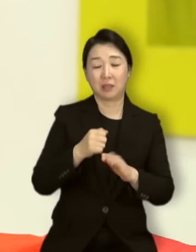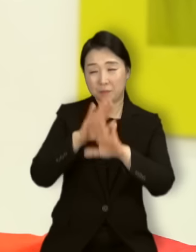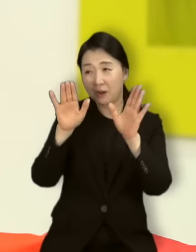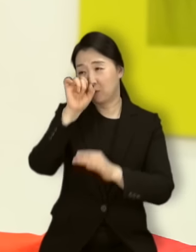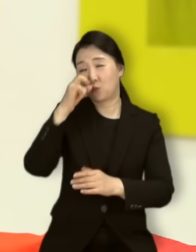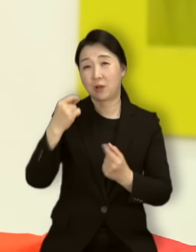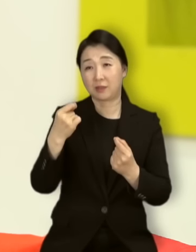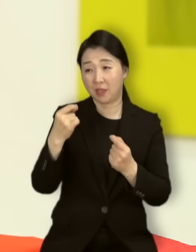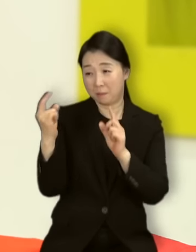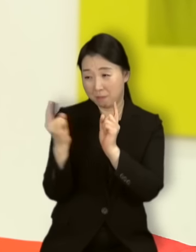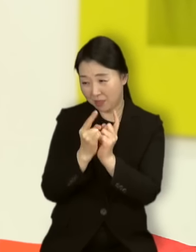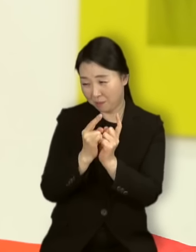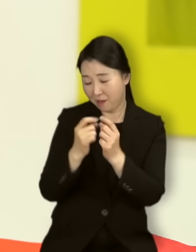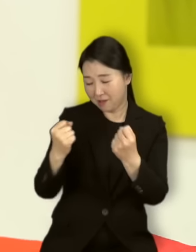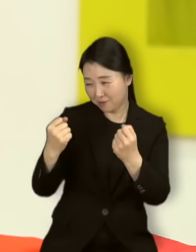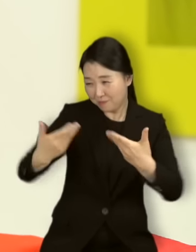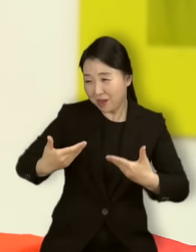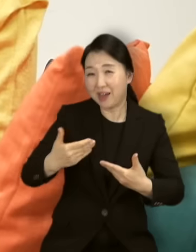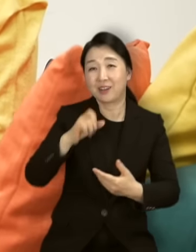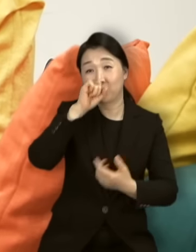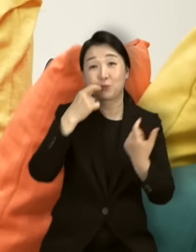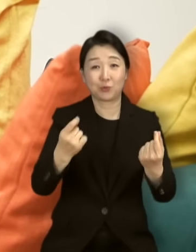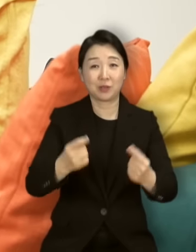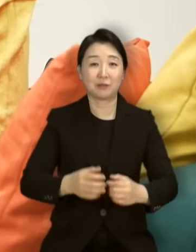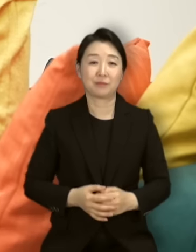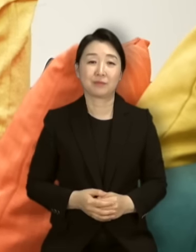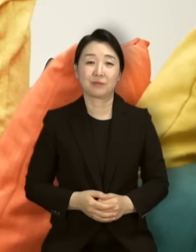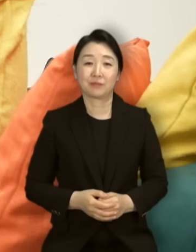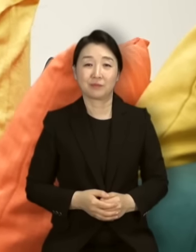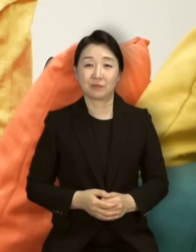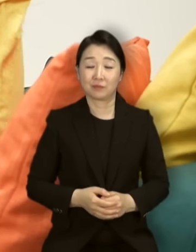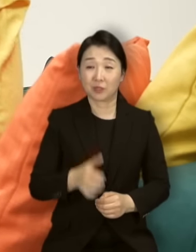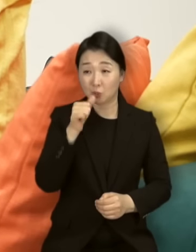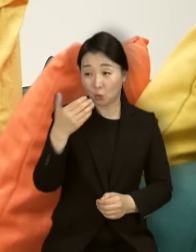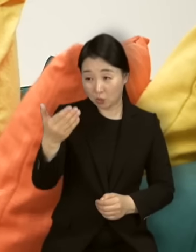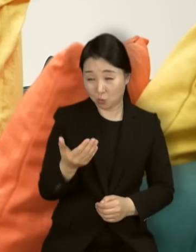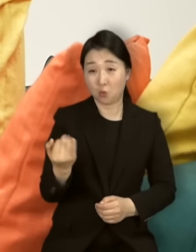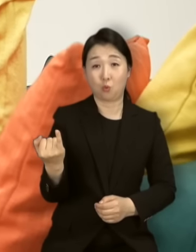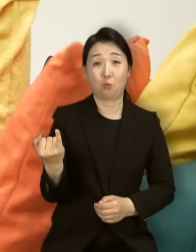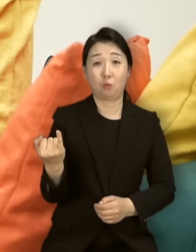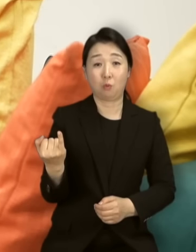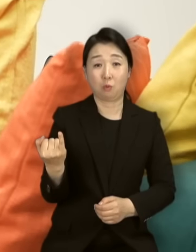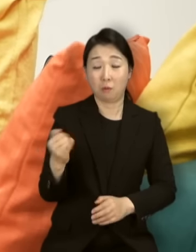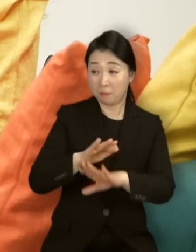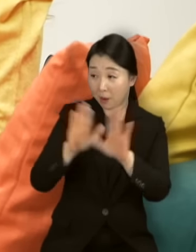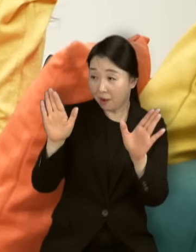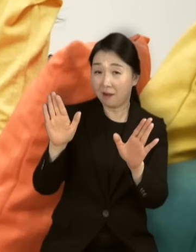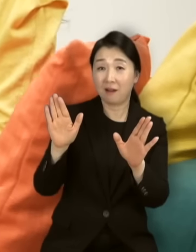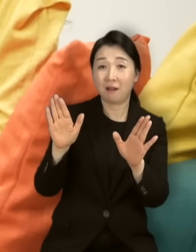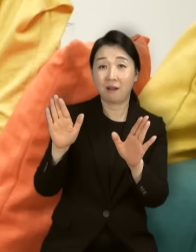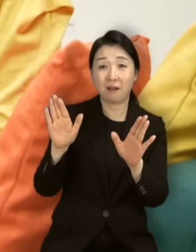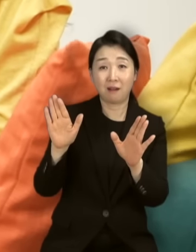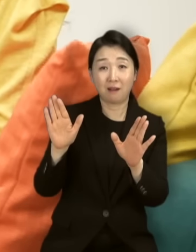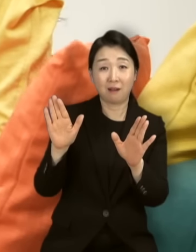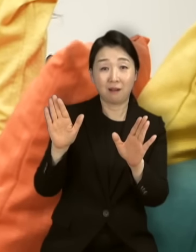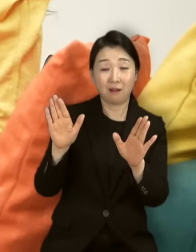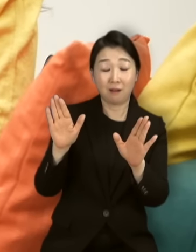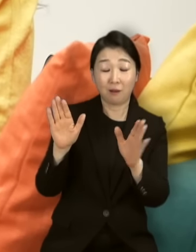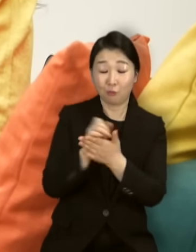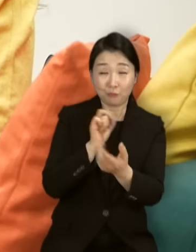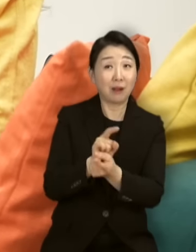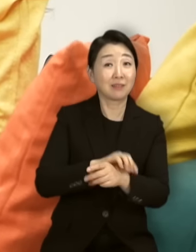너무 너무 밝고 딱인데요 너무 밝아서 지금은 그런 거 있잖아요 그니까